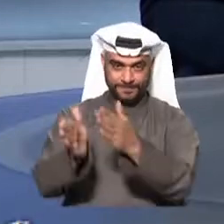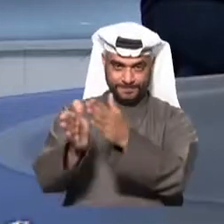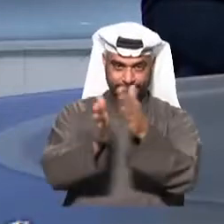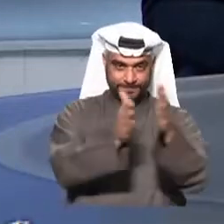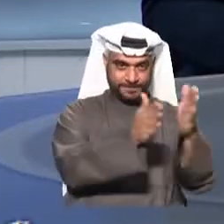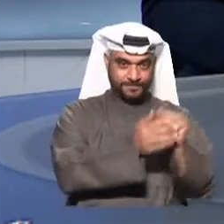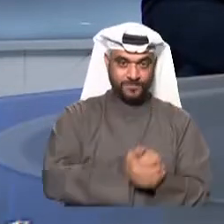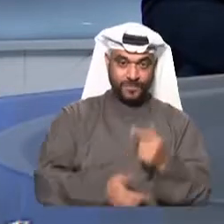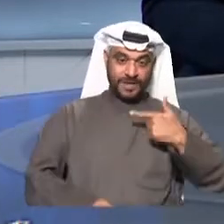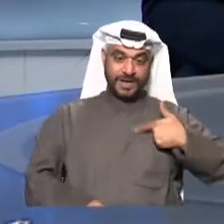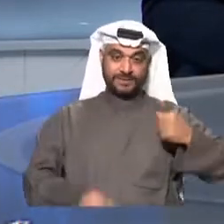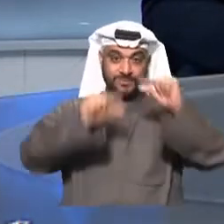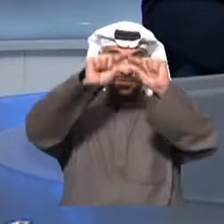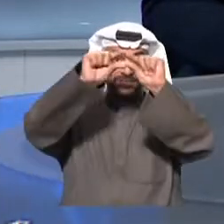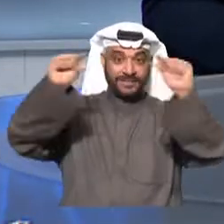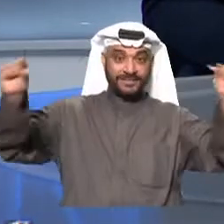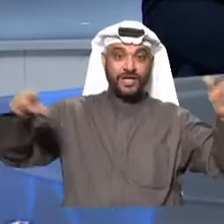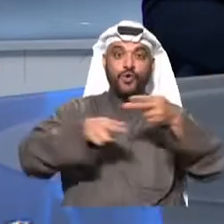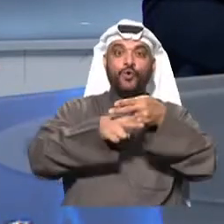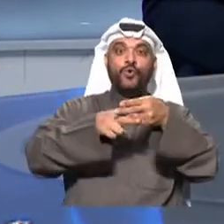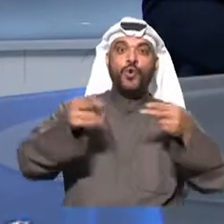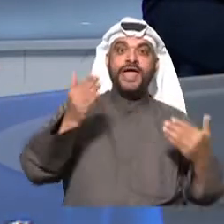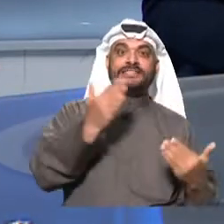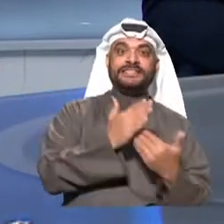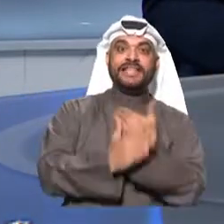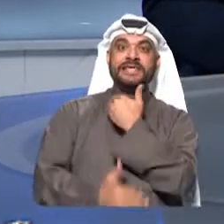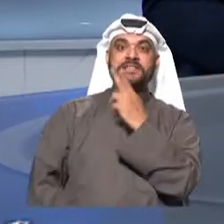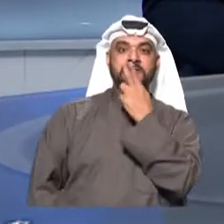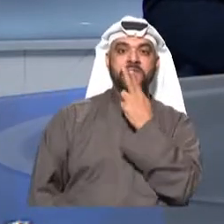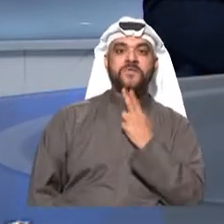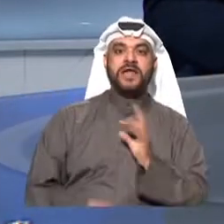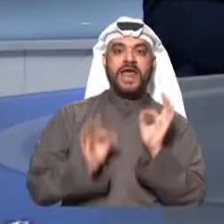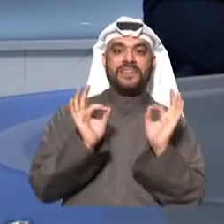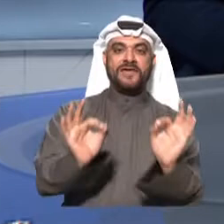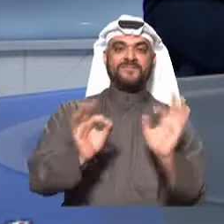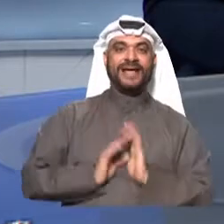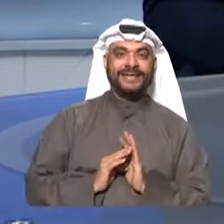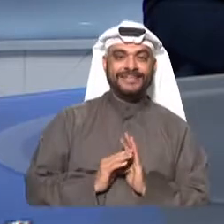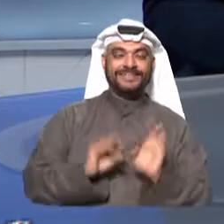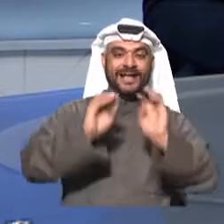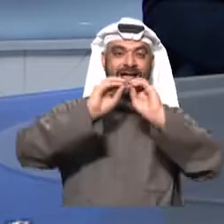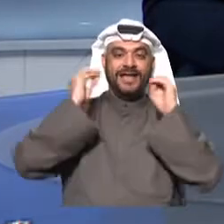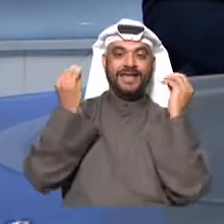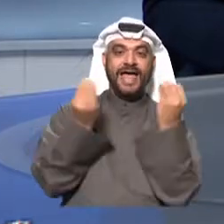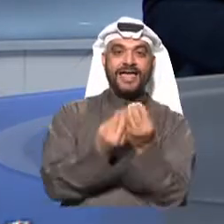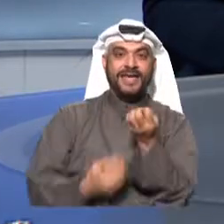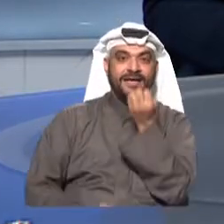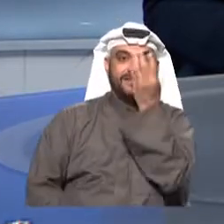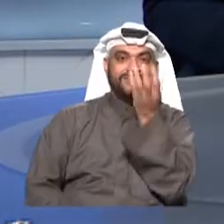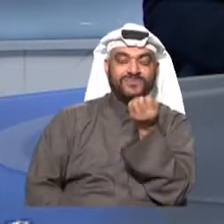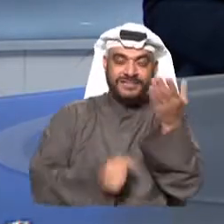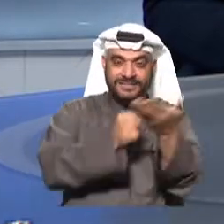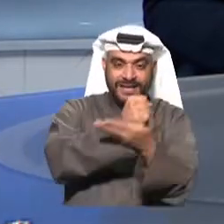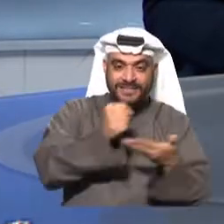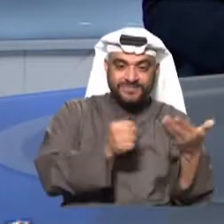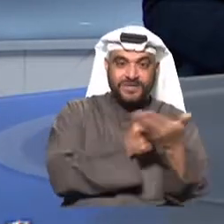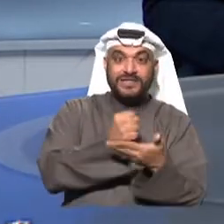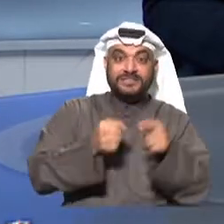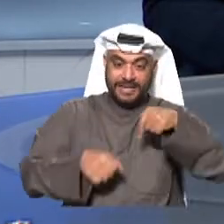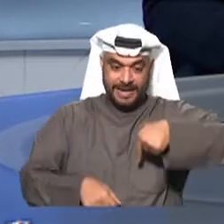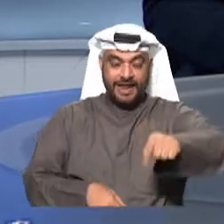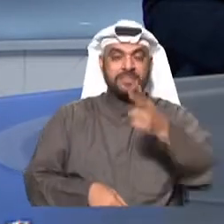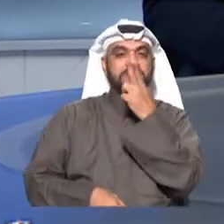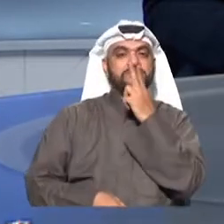تحت شعار كويت جديدة ونظيفة، دشنت الهيئة العامة للزراعة والثروة السمكية المرحلة الثالثة من حملة